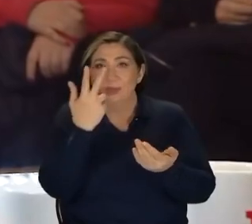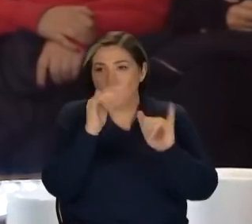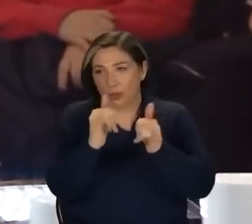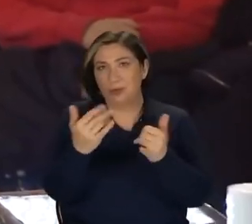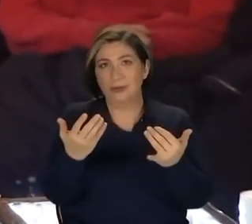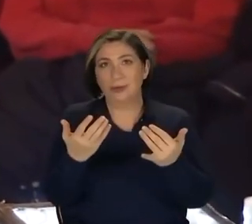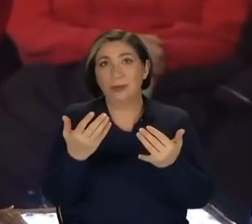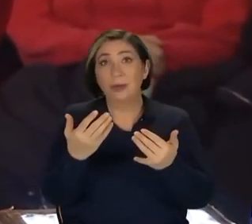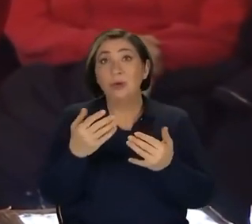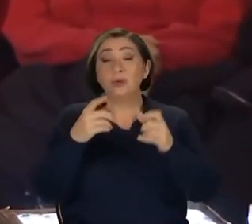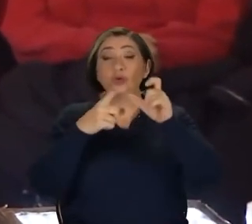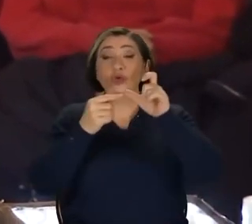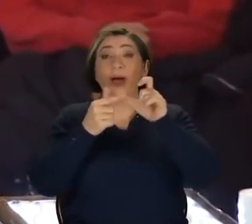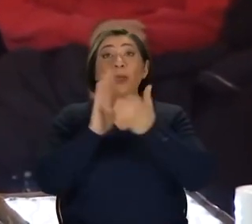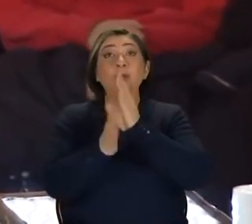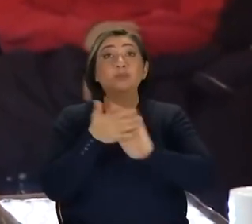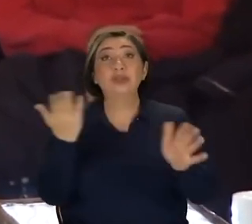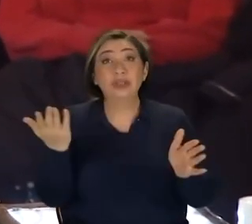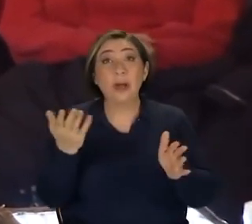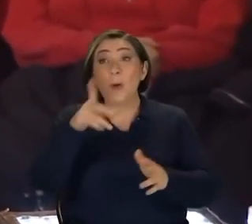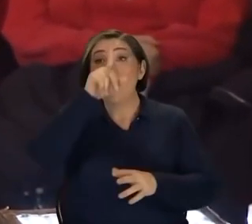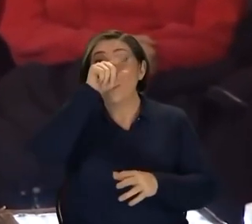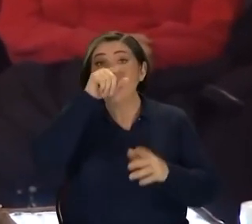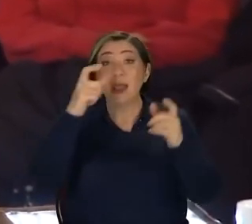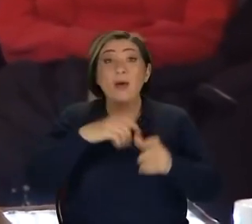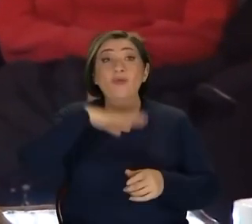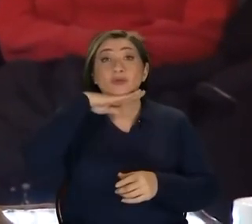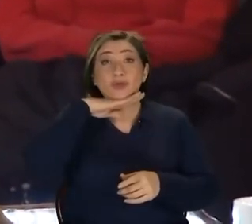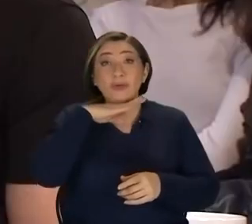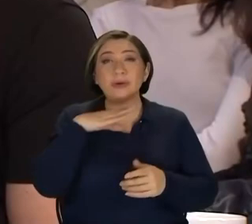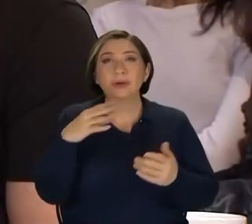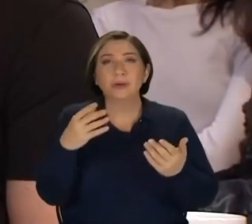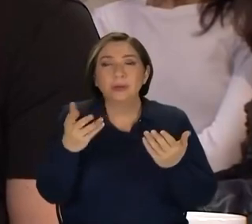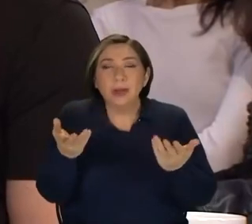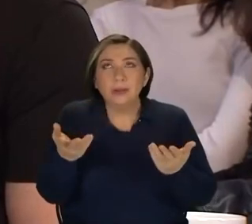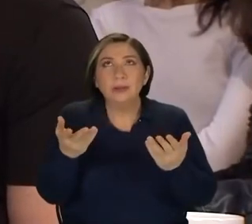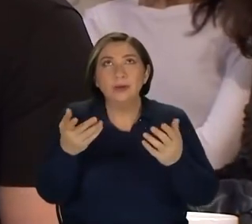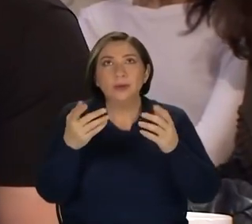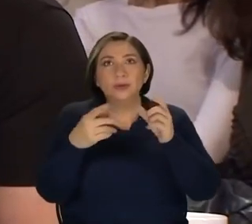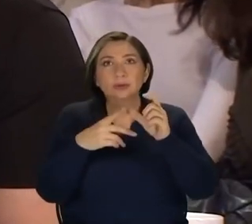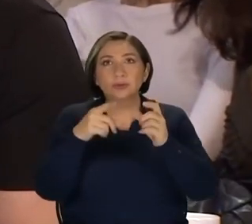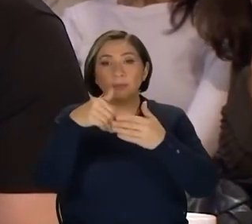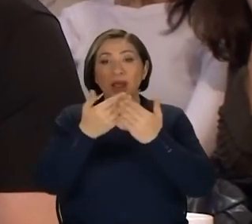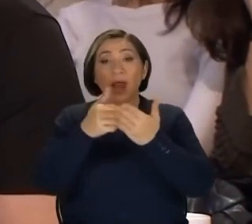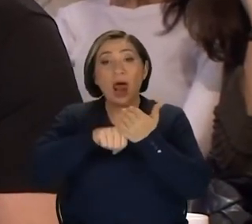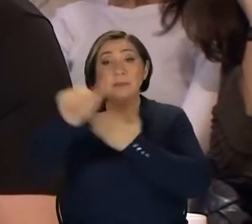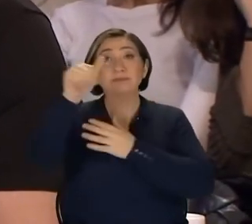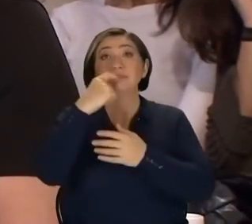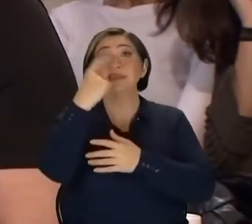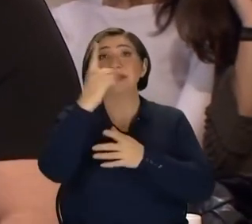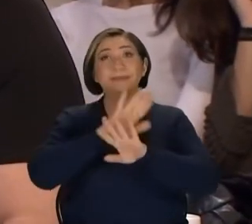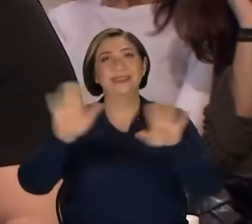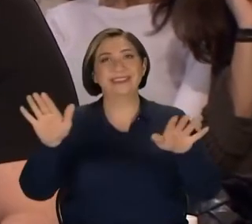oyunda. Şubat'ta bitmiş. Mart'a yer yok. Lan Şubat'ta... Bu senenin yok. Biletleri satıldı 4 oyun.